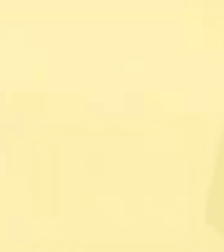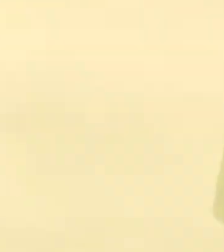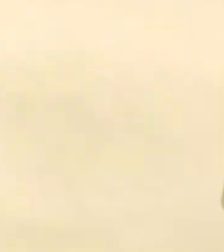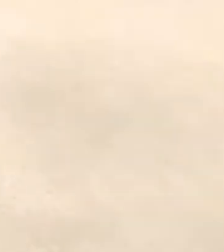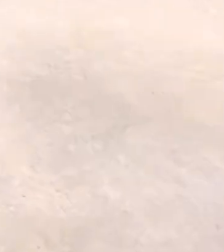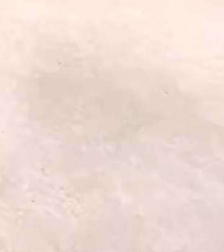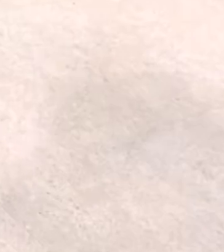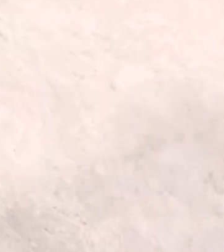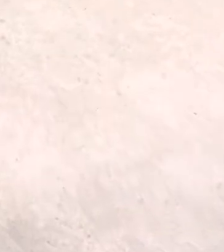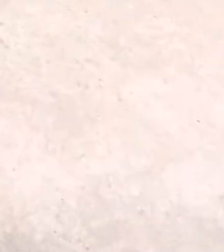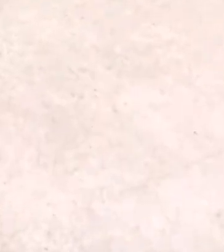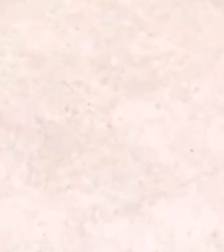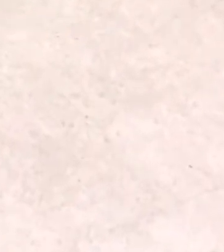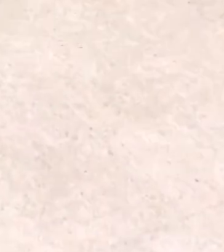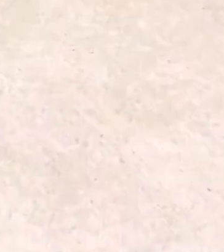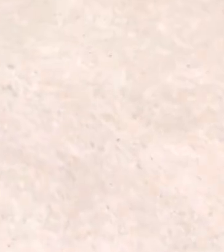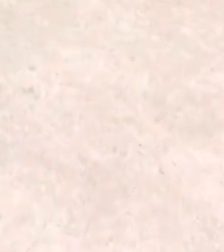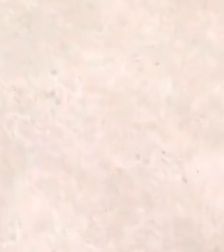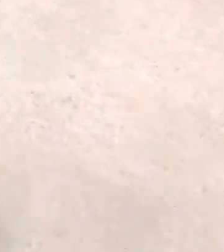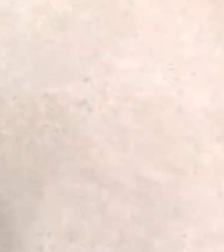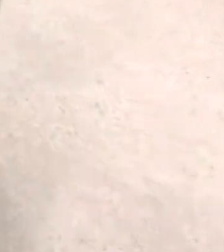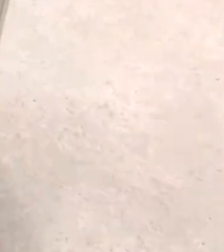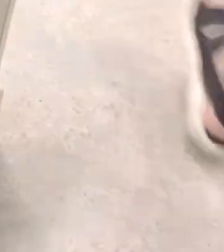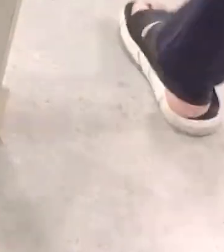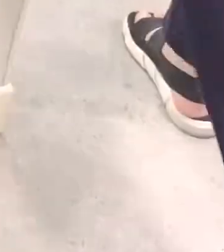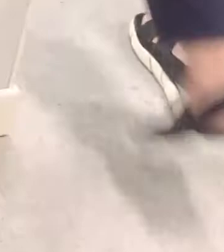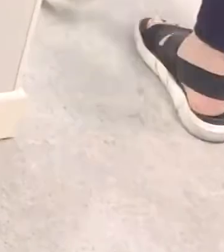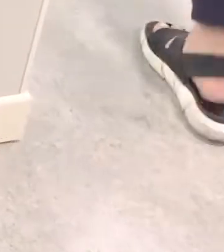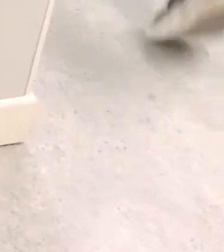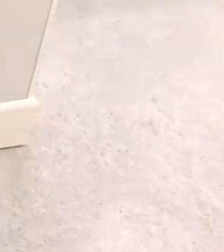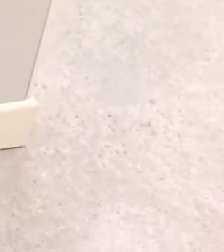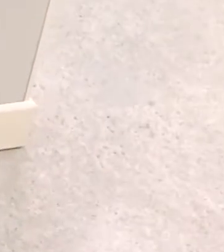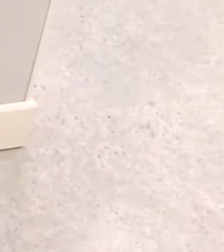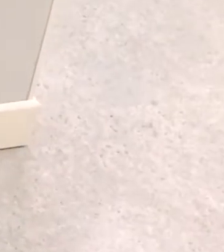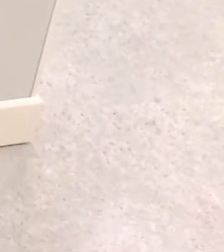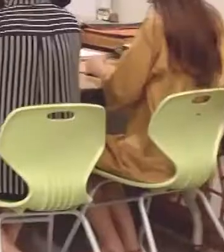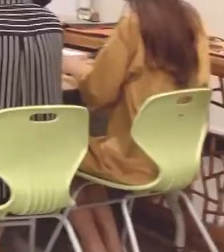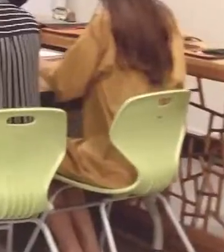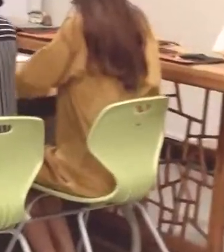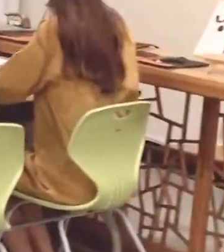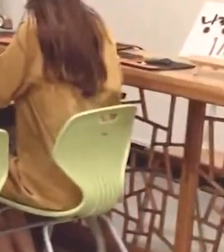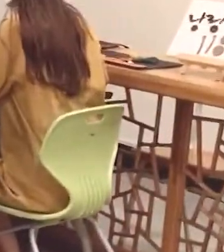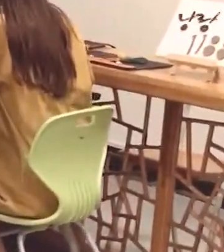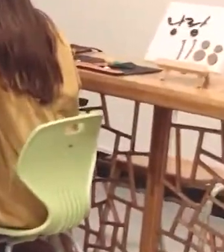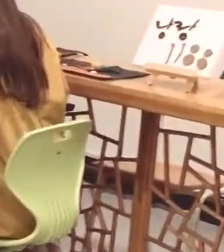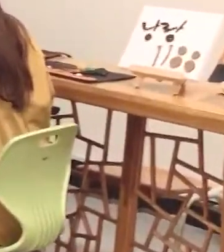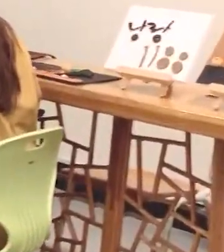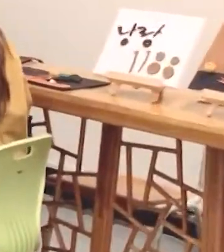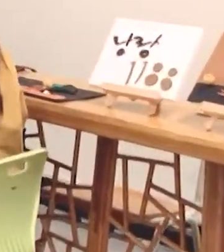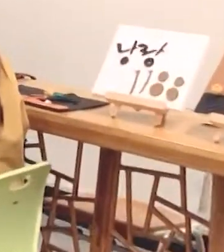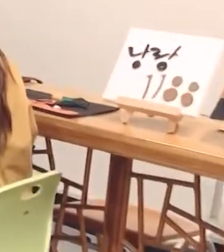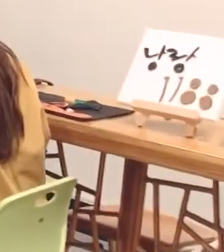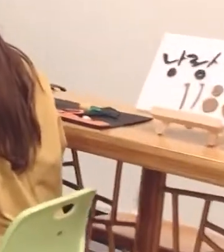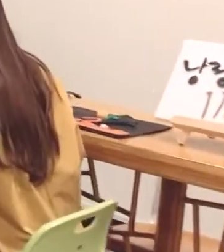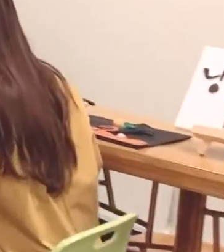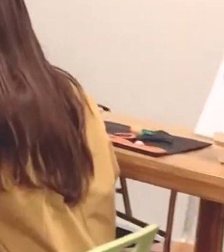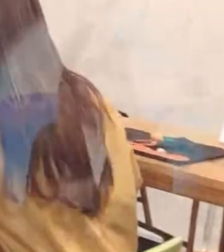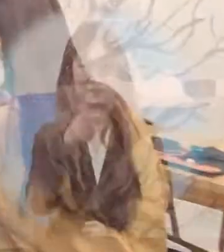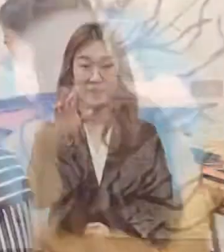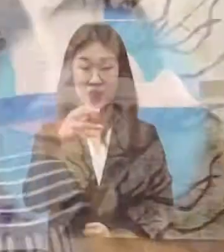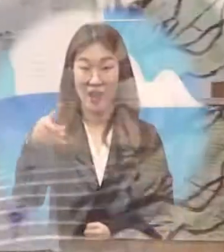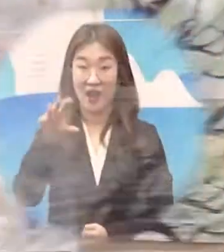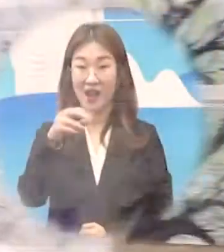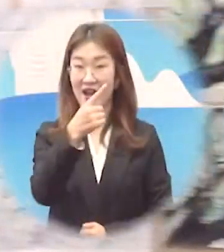으 으 으 으 2